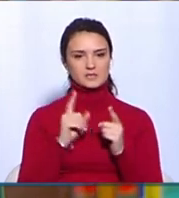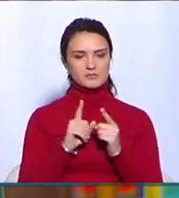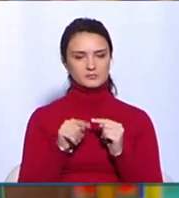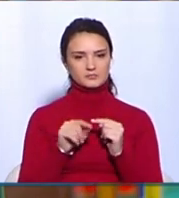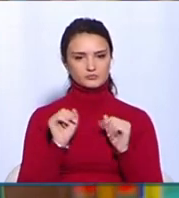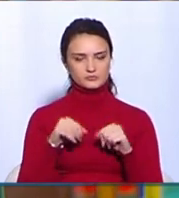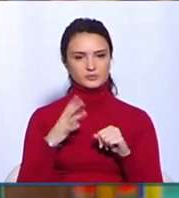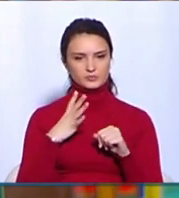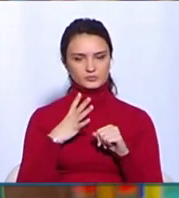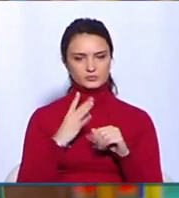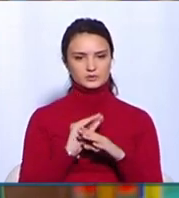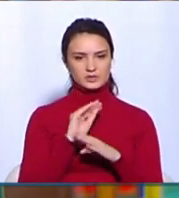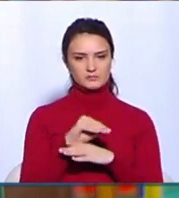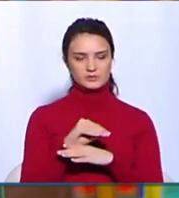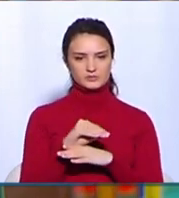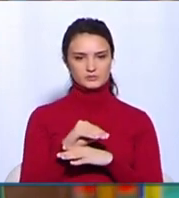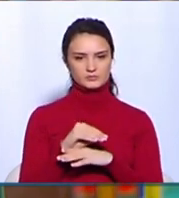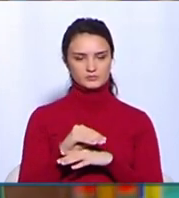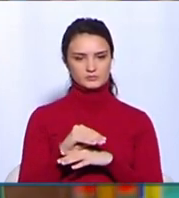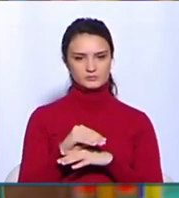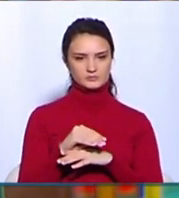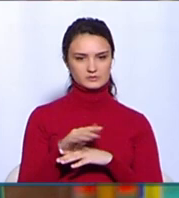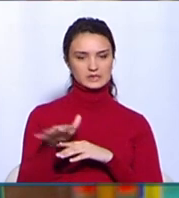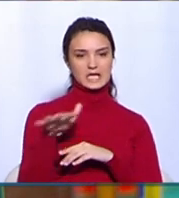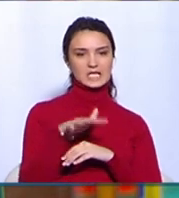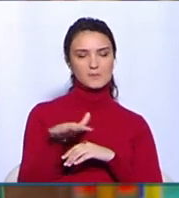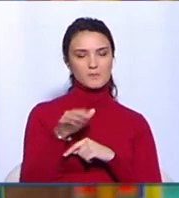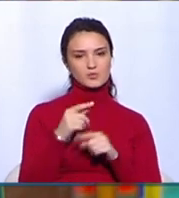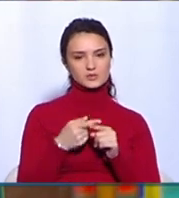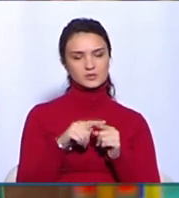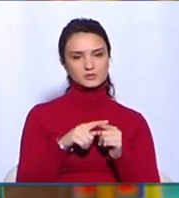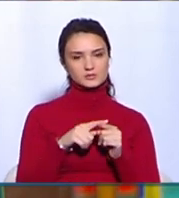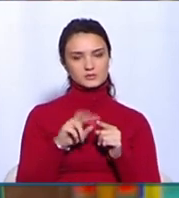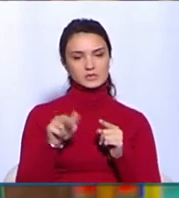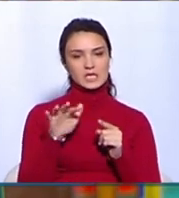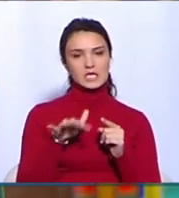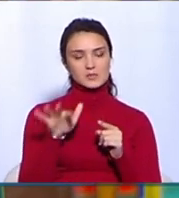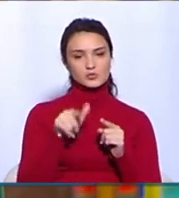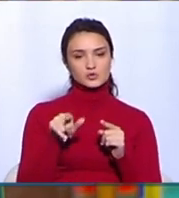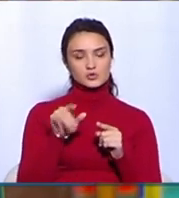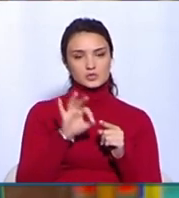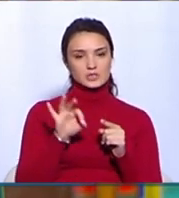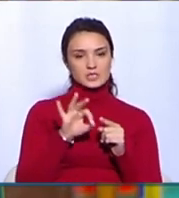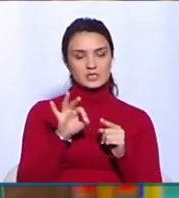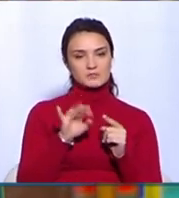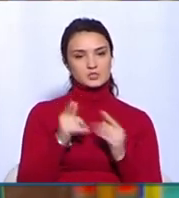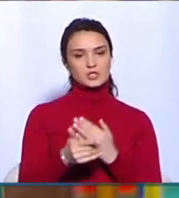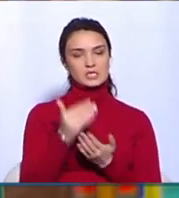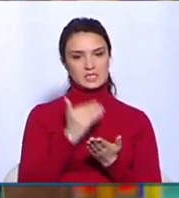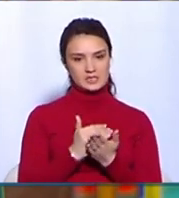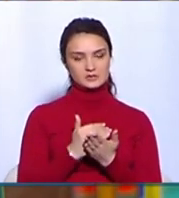გარკვეული, შეიძლება დაემატოს გარემოზემოქმედება და გარემოზემოქმედების შესახებ